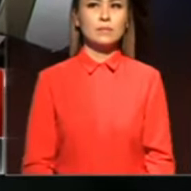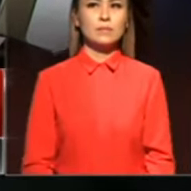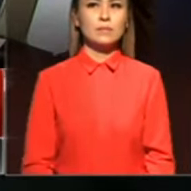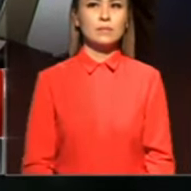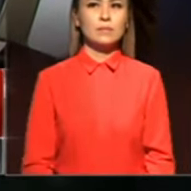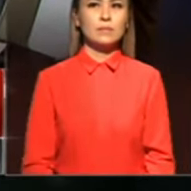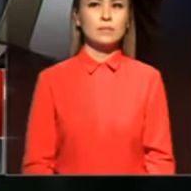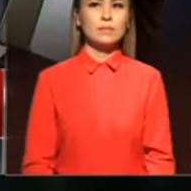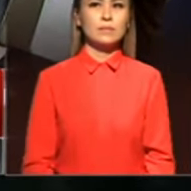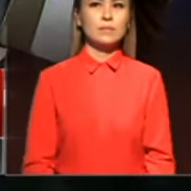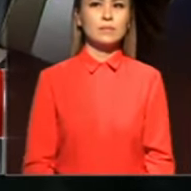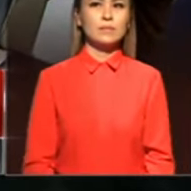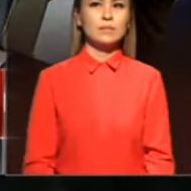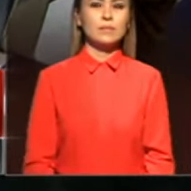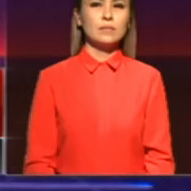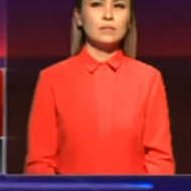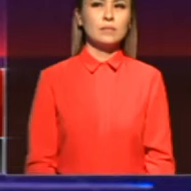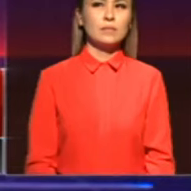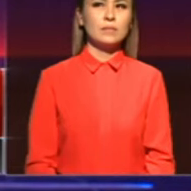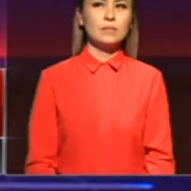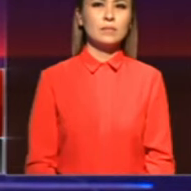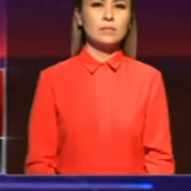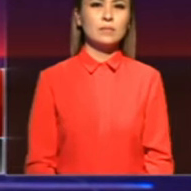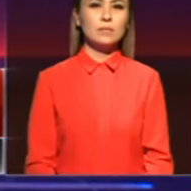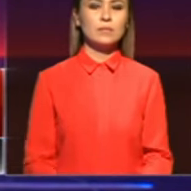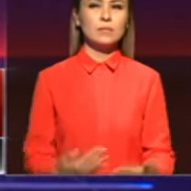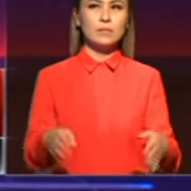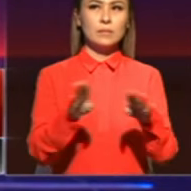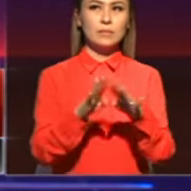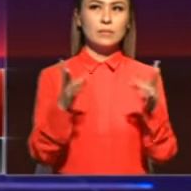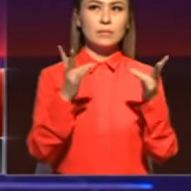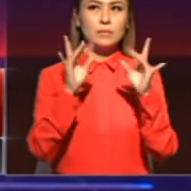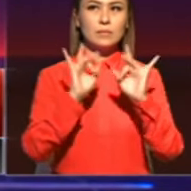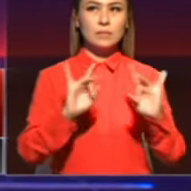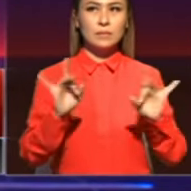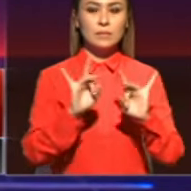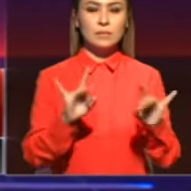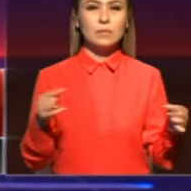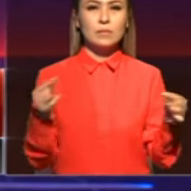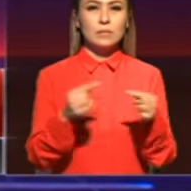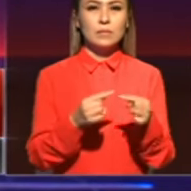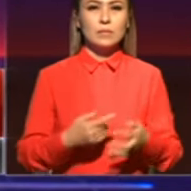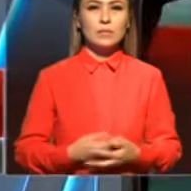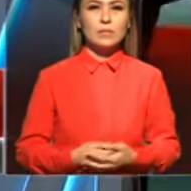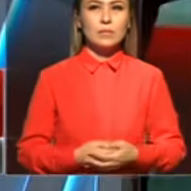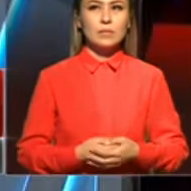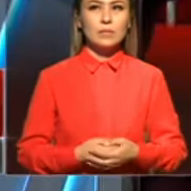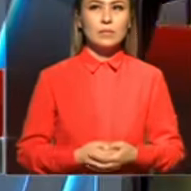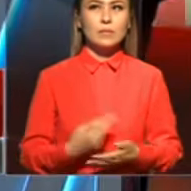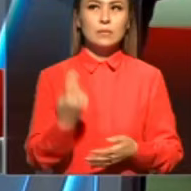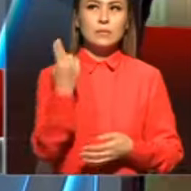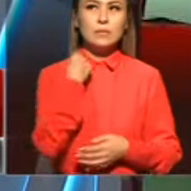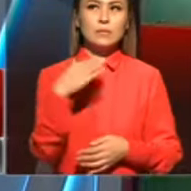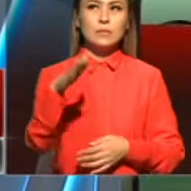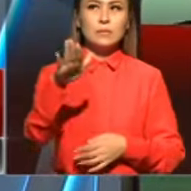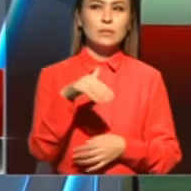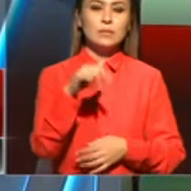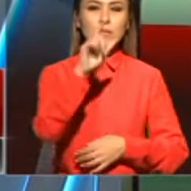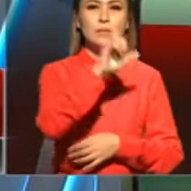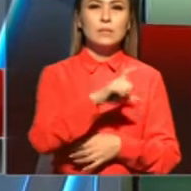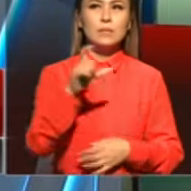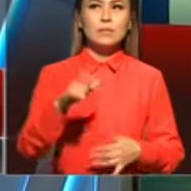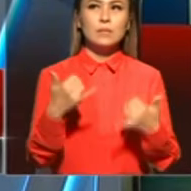эфирдеміз. Тікелей эфирдеміз ба? Енді бұл жерден айта кету керек. Шынында анау қарыз алушы адамдар